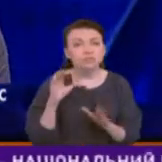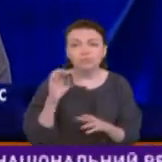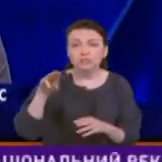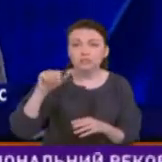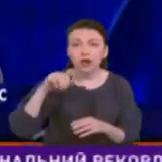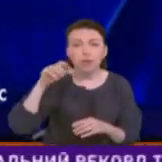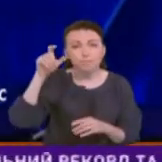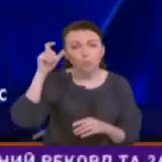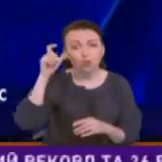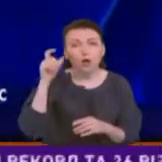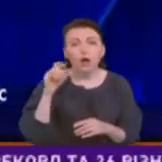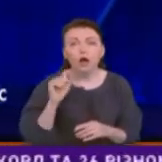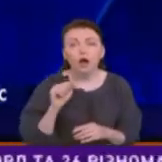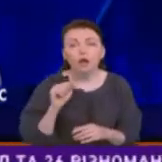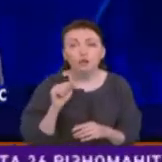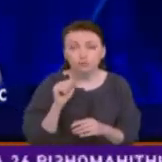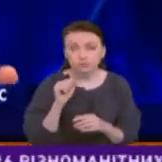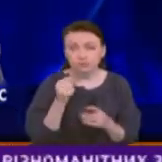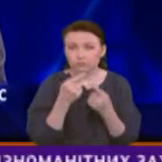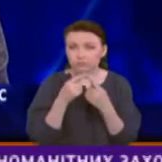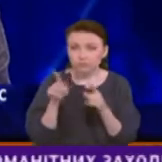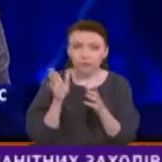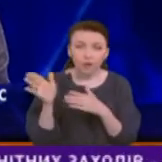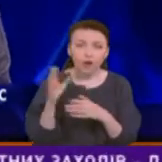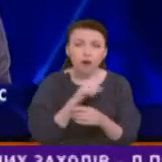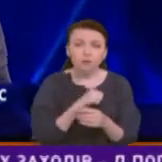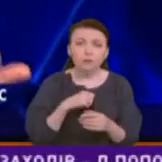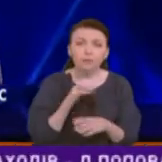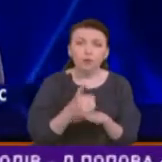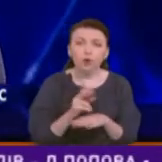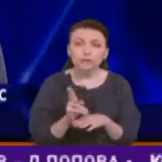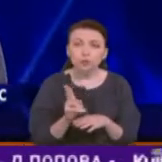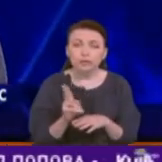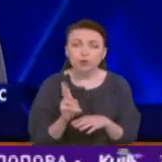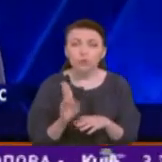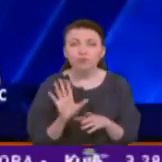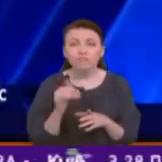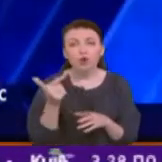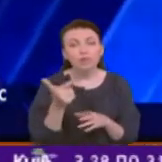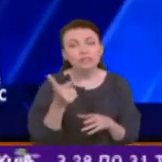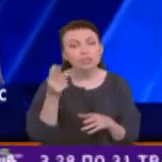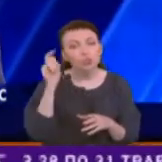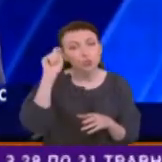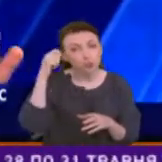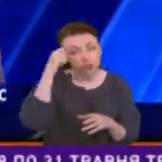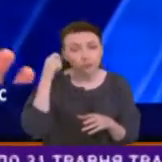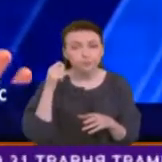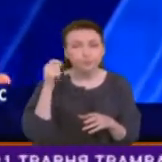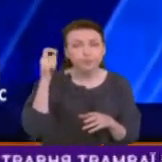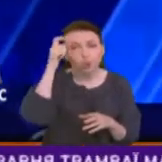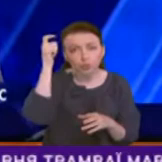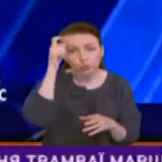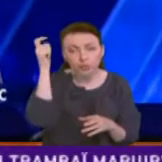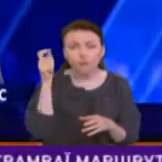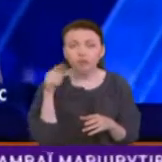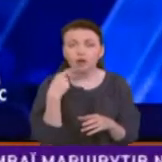Фанаром, а йшли і безпосередньо з Ердоганом. А сам патріарх Константинопольський, він громадянин Туреччини. І турки, ну так, це такий